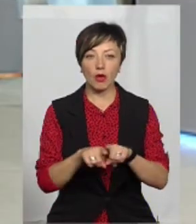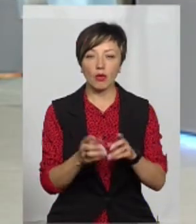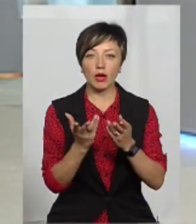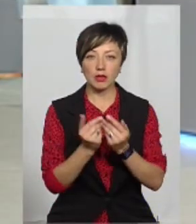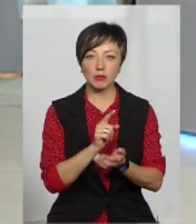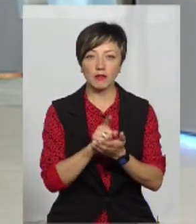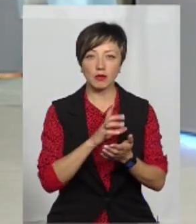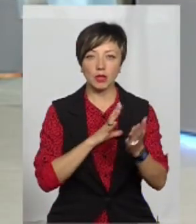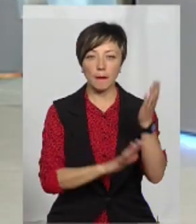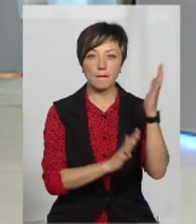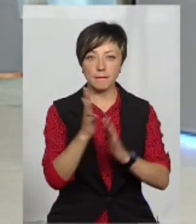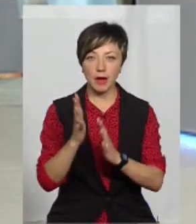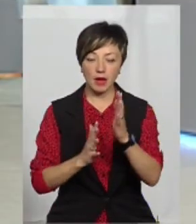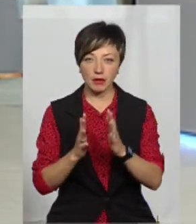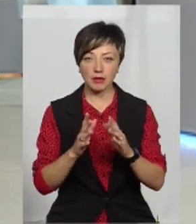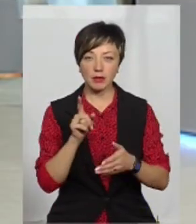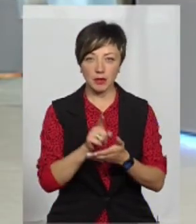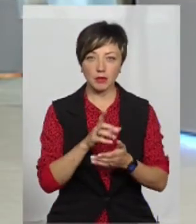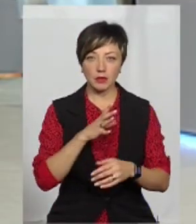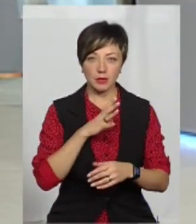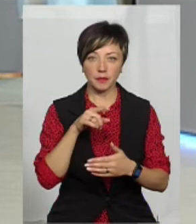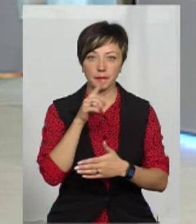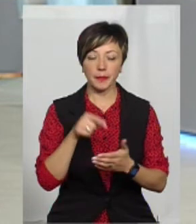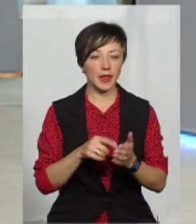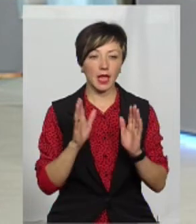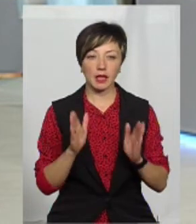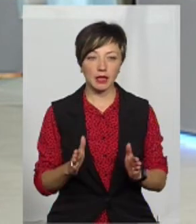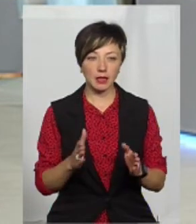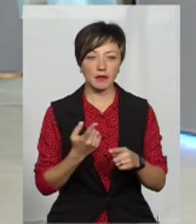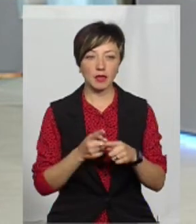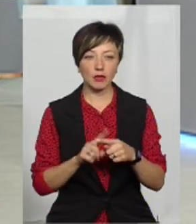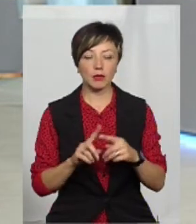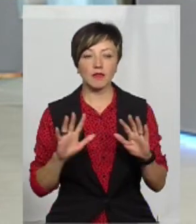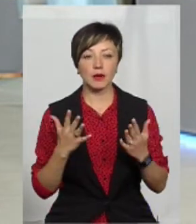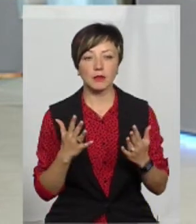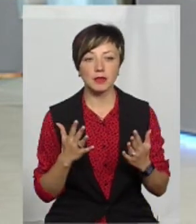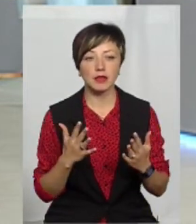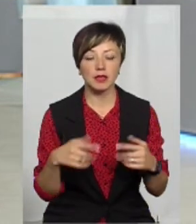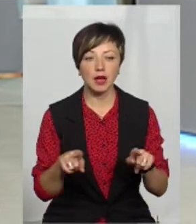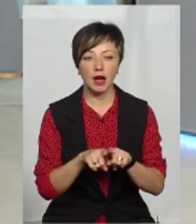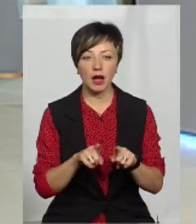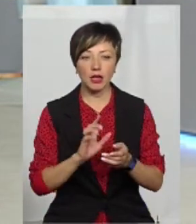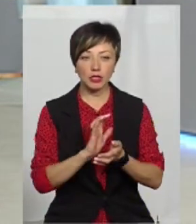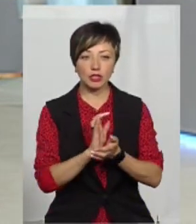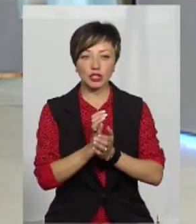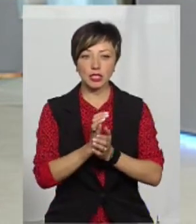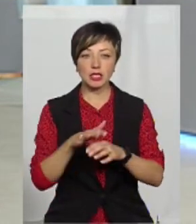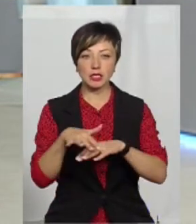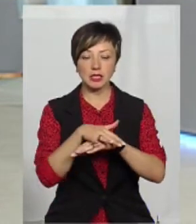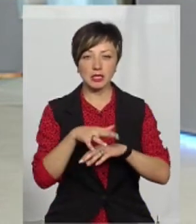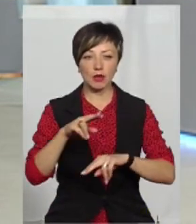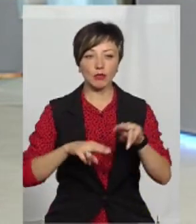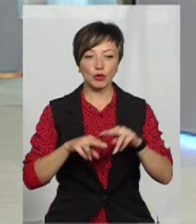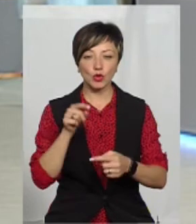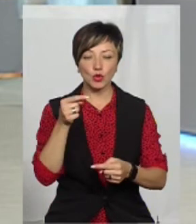повинен бути якийсь парк або сквер? Ну, не тільки парк або сквер. У даному випадку така щільність забудови, вона буде